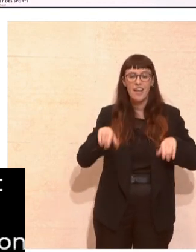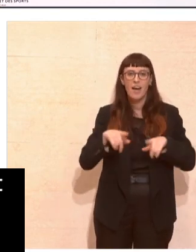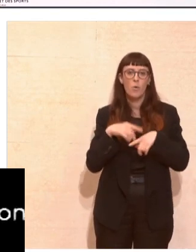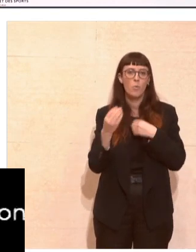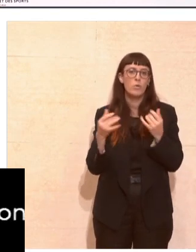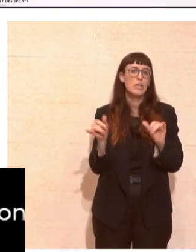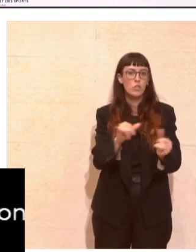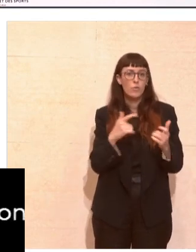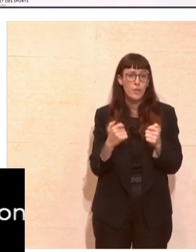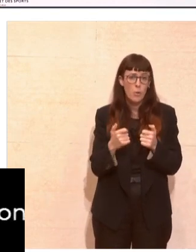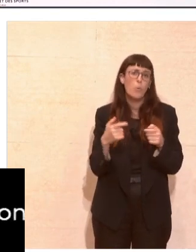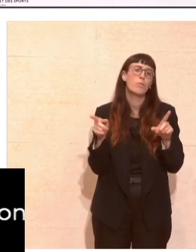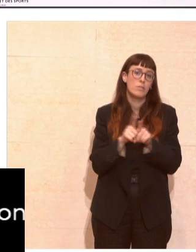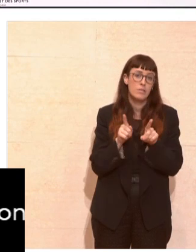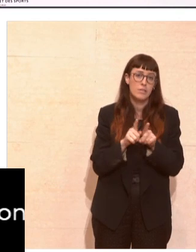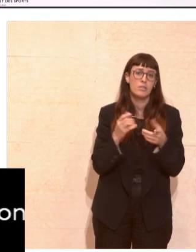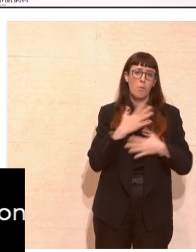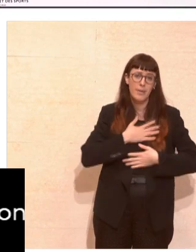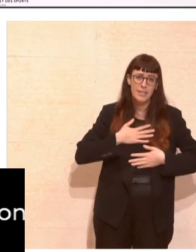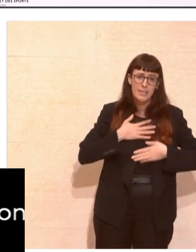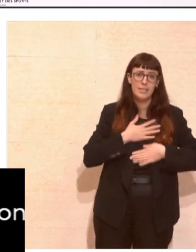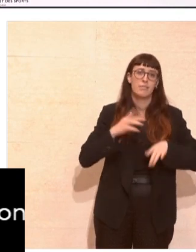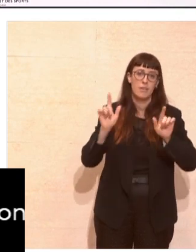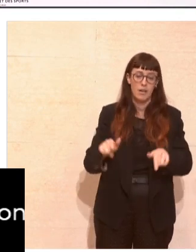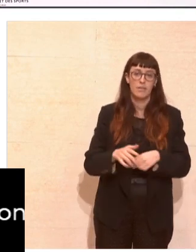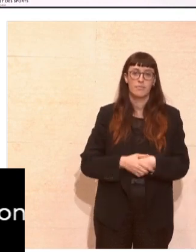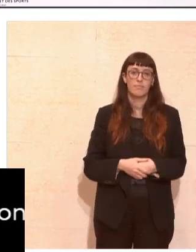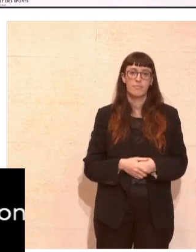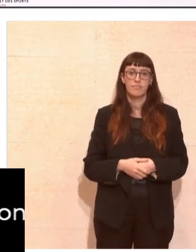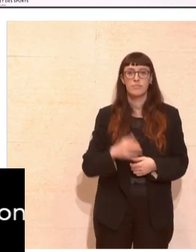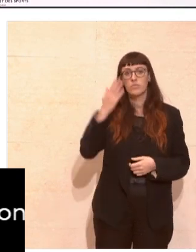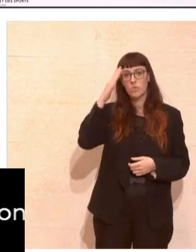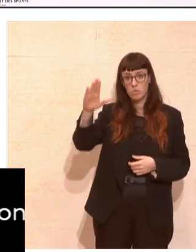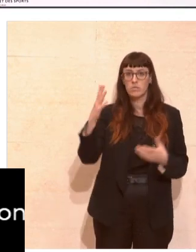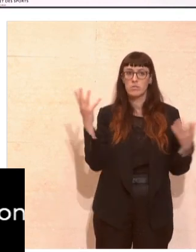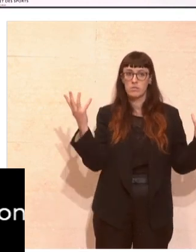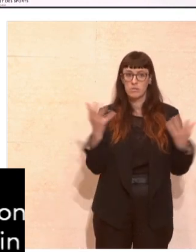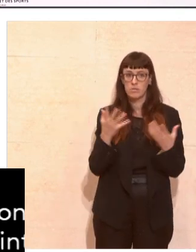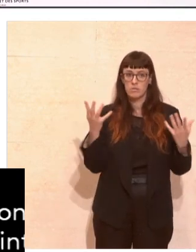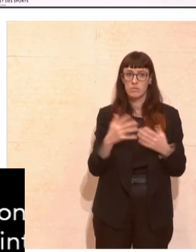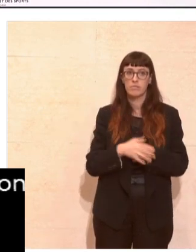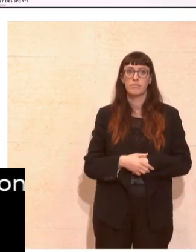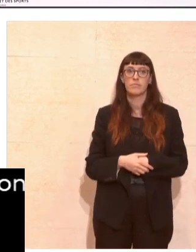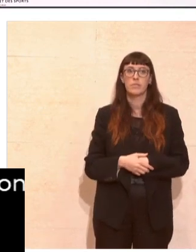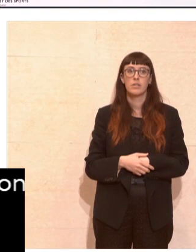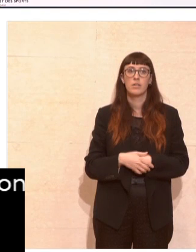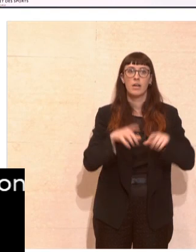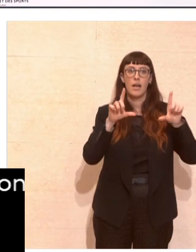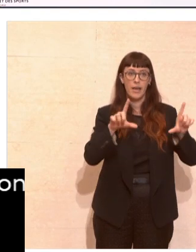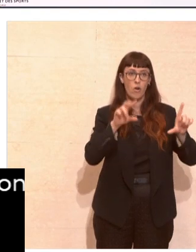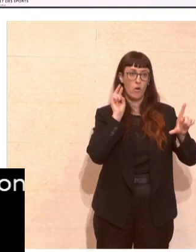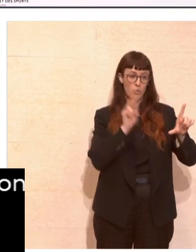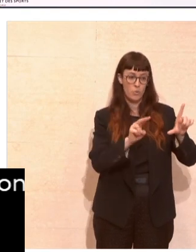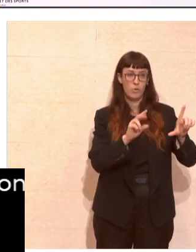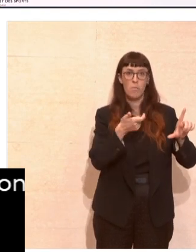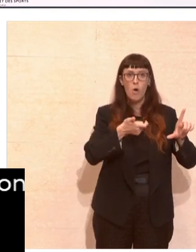etc. Un autre point qui est important, c'est que les écrans augmentent la cognition. Ça a été montré que les joueurs de jeux